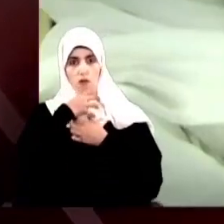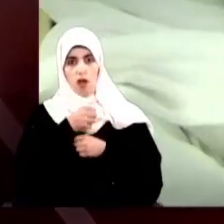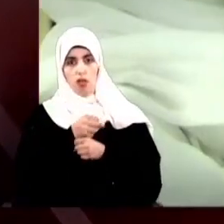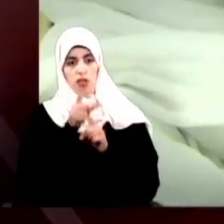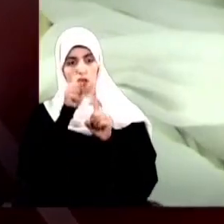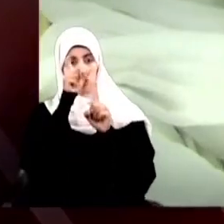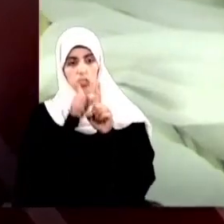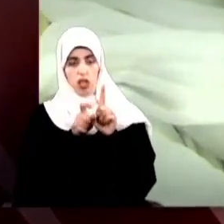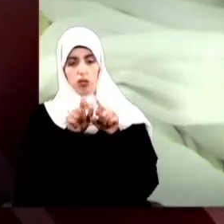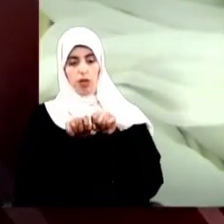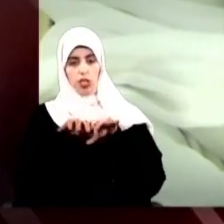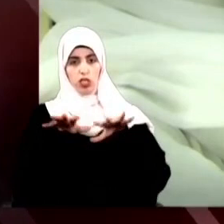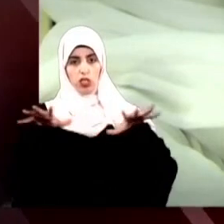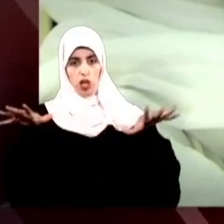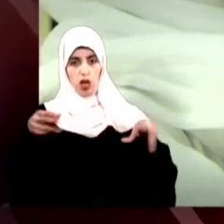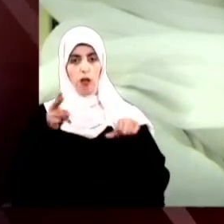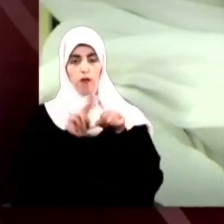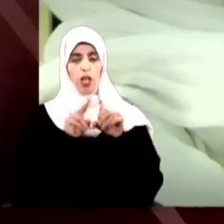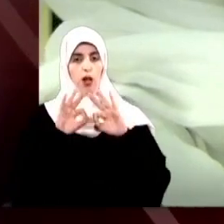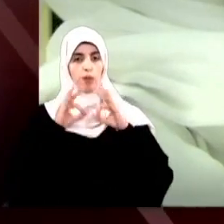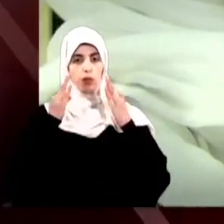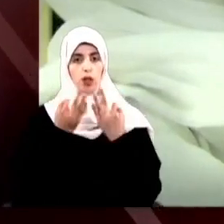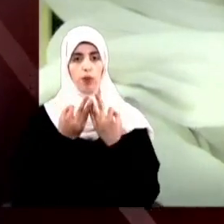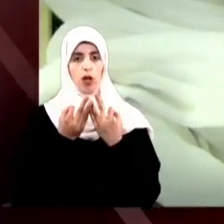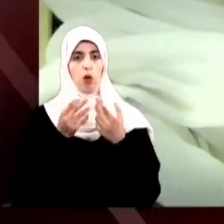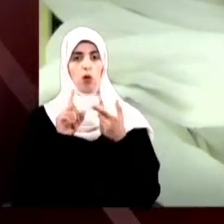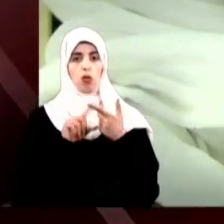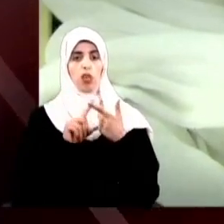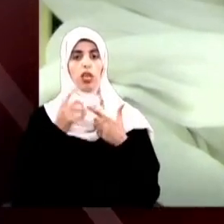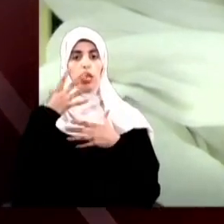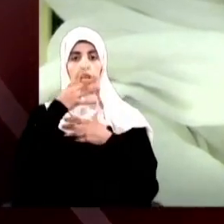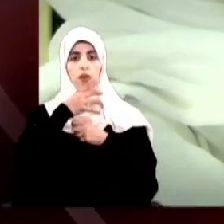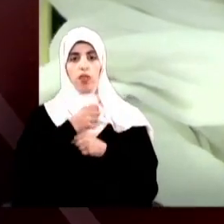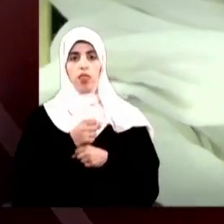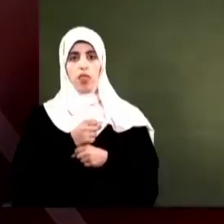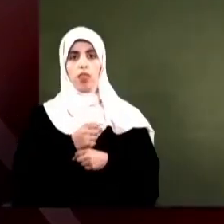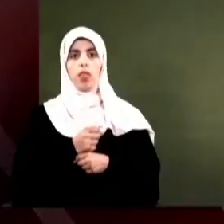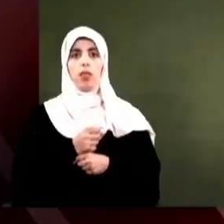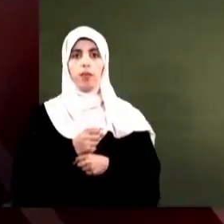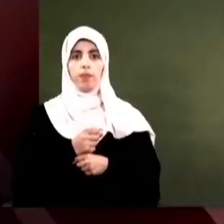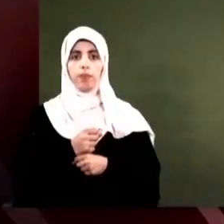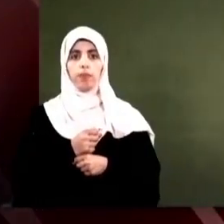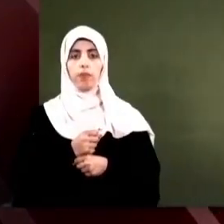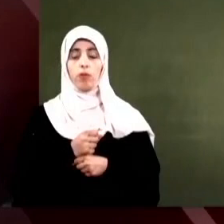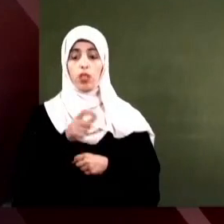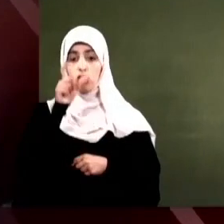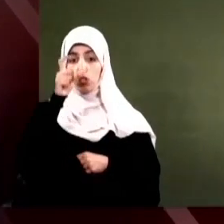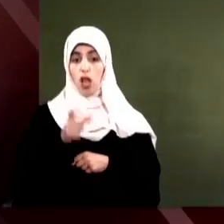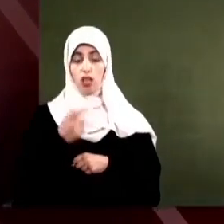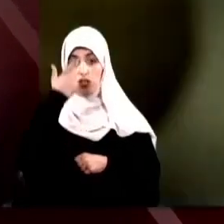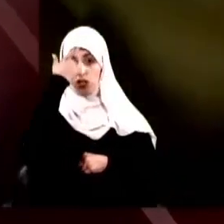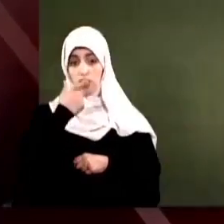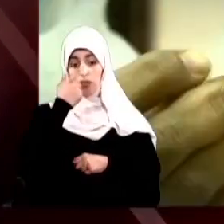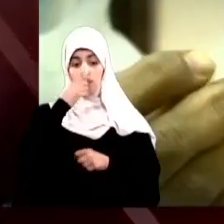أولا من انتشار المرض بين أفراد المجتمع، الشيء الثاني تحمي من أن إذا أصيب